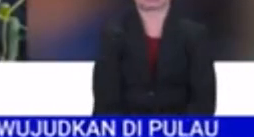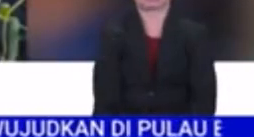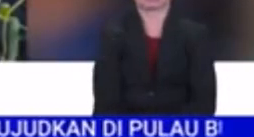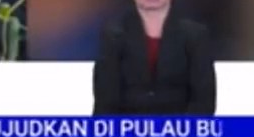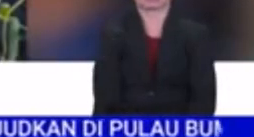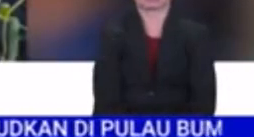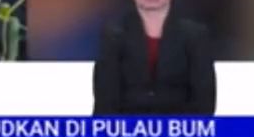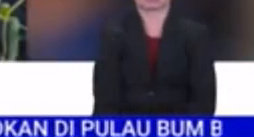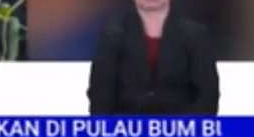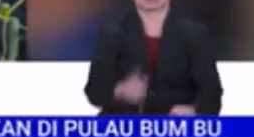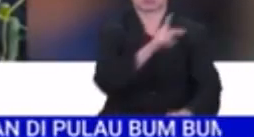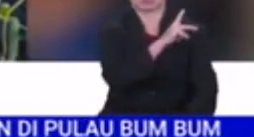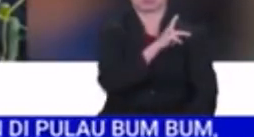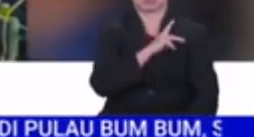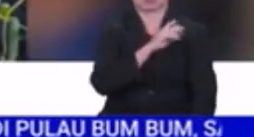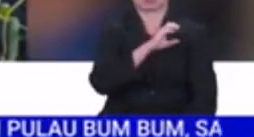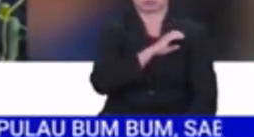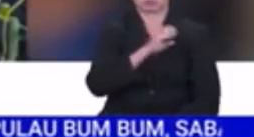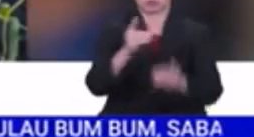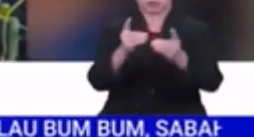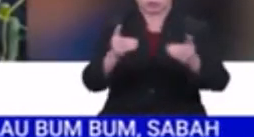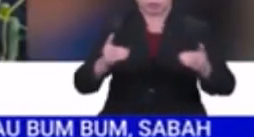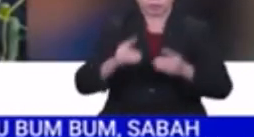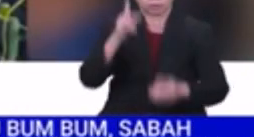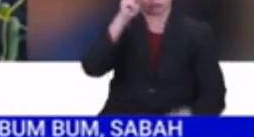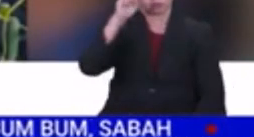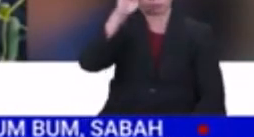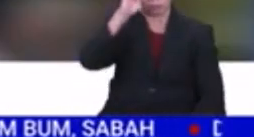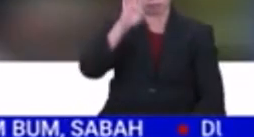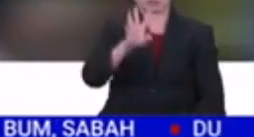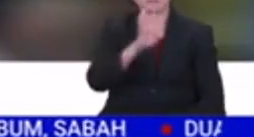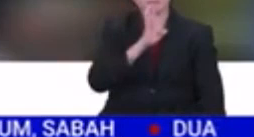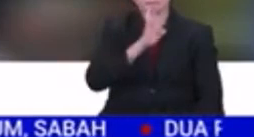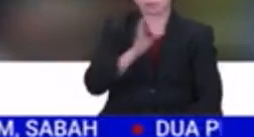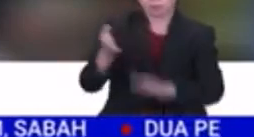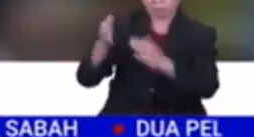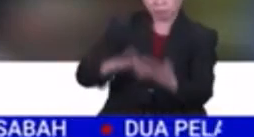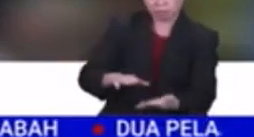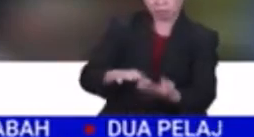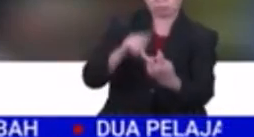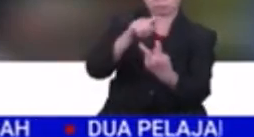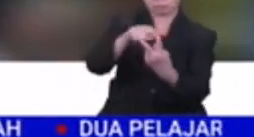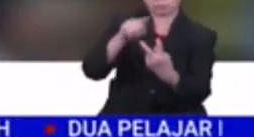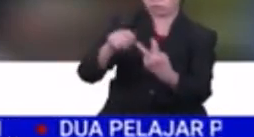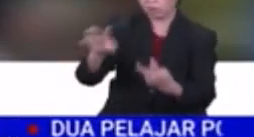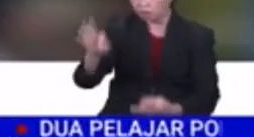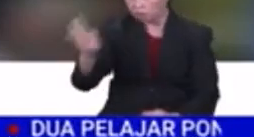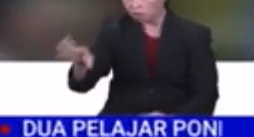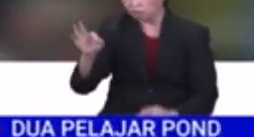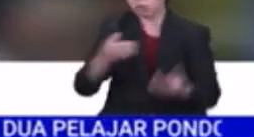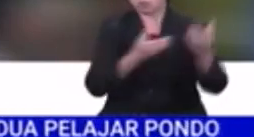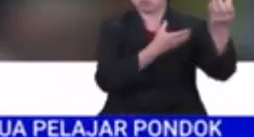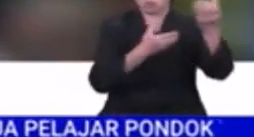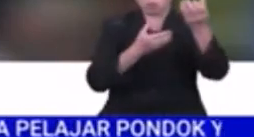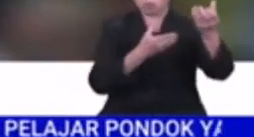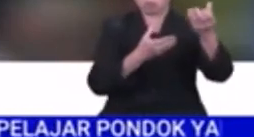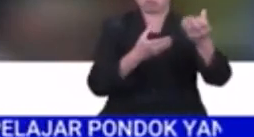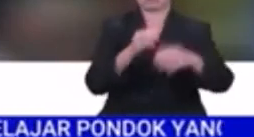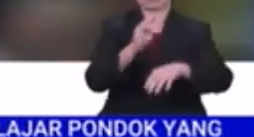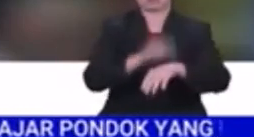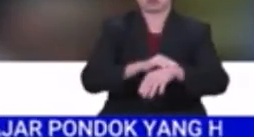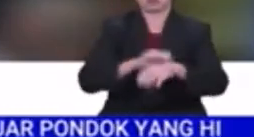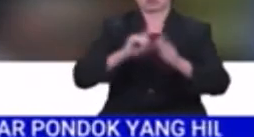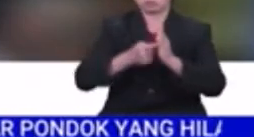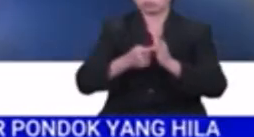Hai ketua polis daerah Kotabaru icv Muhammad Rizal berkata mayat ke-22 mangsa ditemukan pasukan bomber dan penyelamat